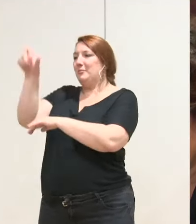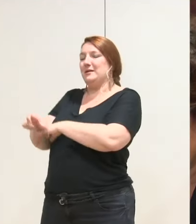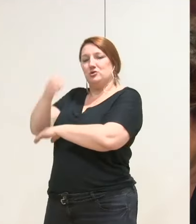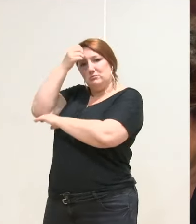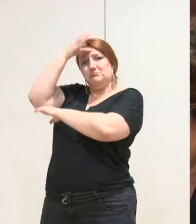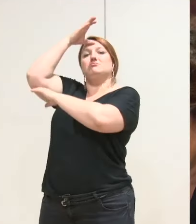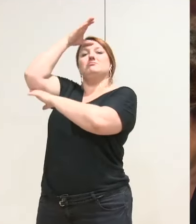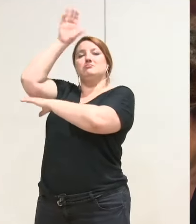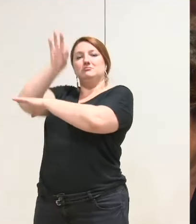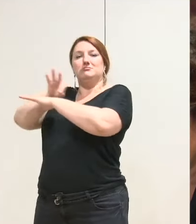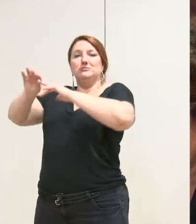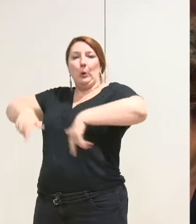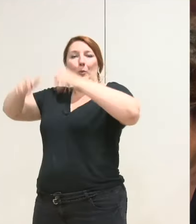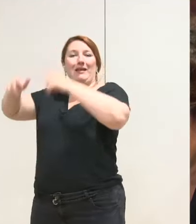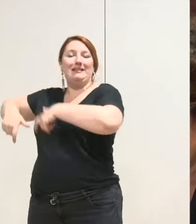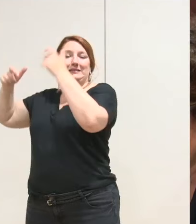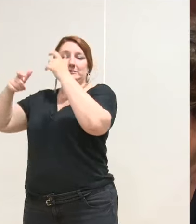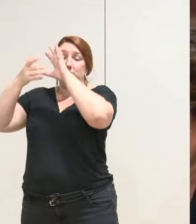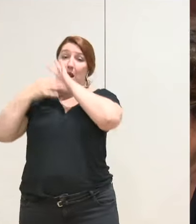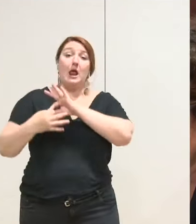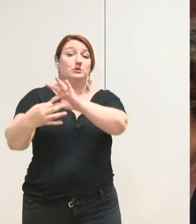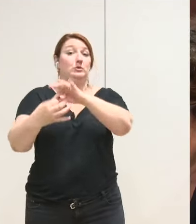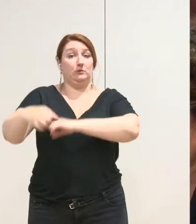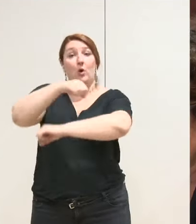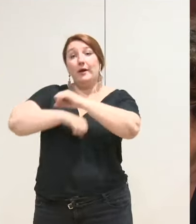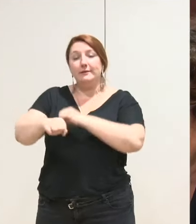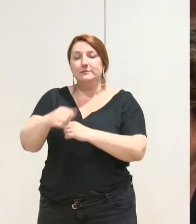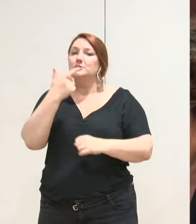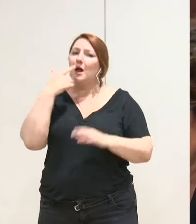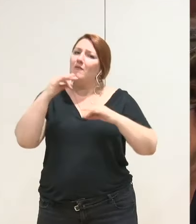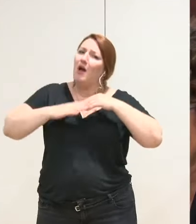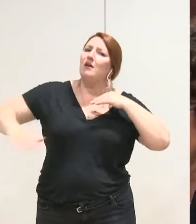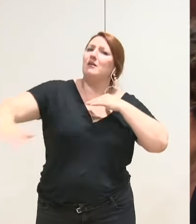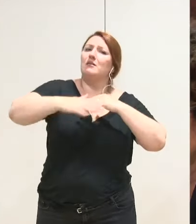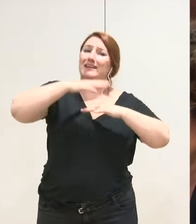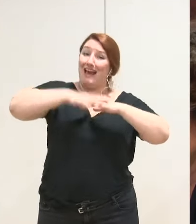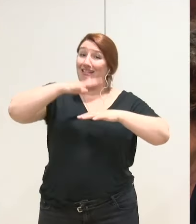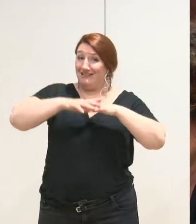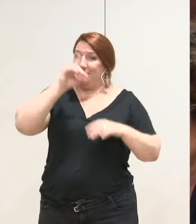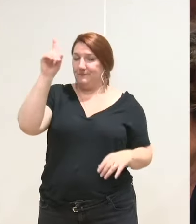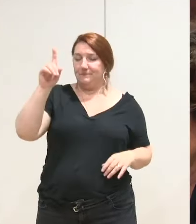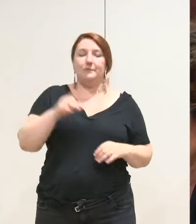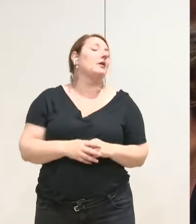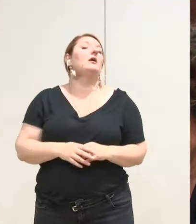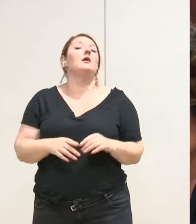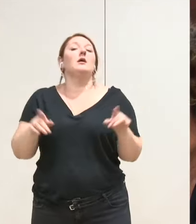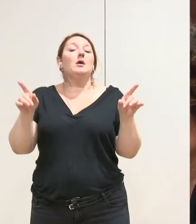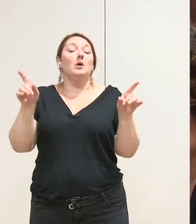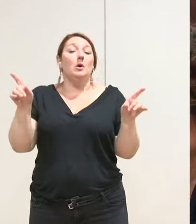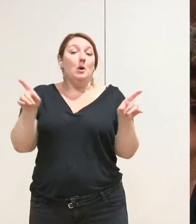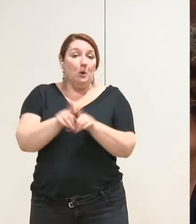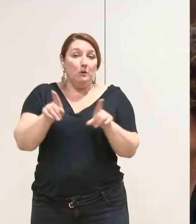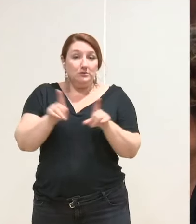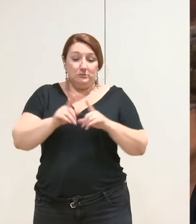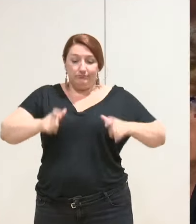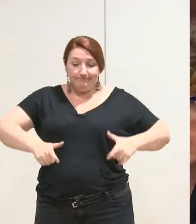bien la suite de l'opération là je parle à l'échelle de de l'esplanade du du quartier et puis euh il y a une opération qui qui